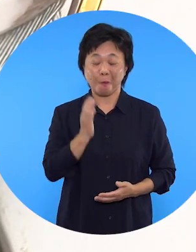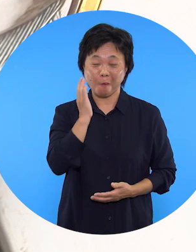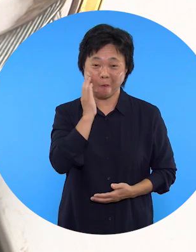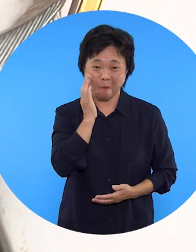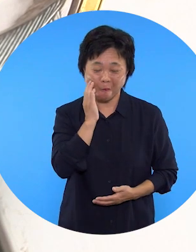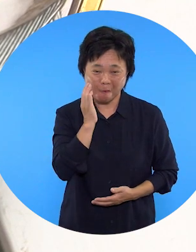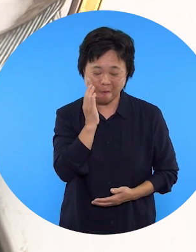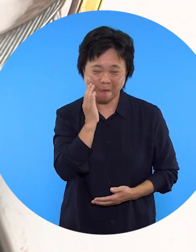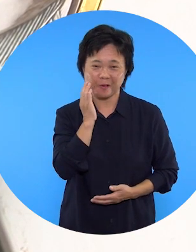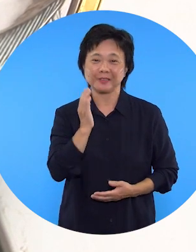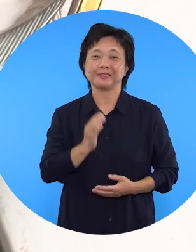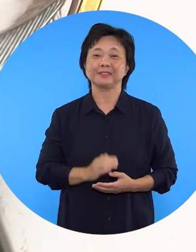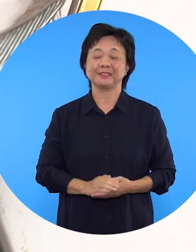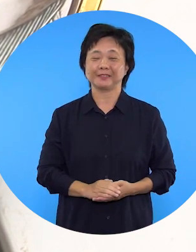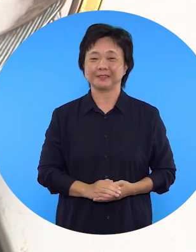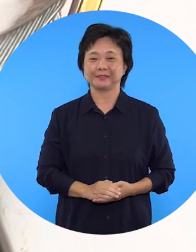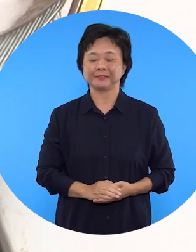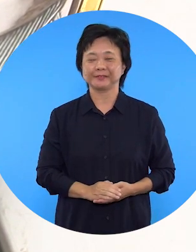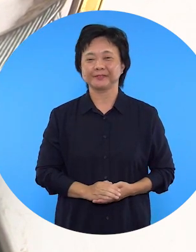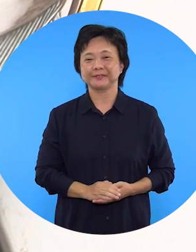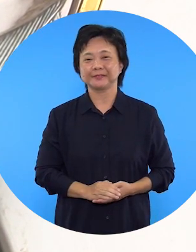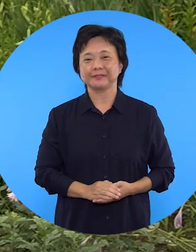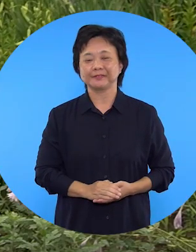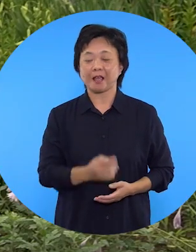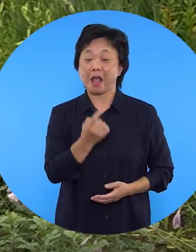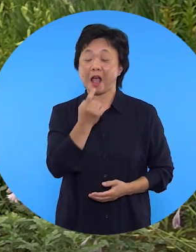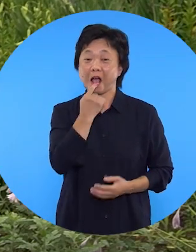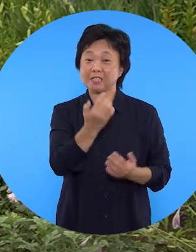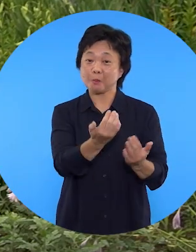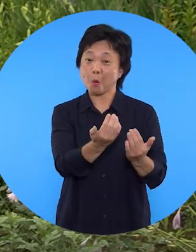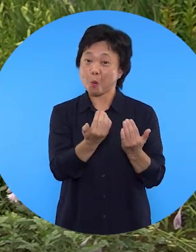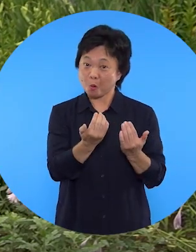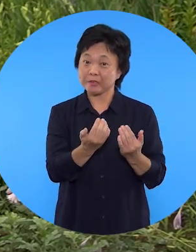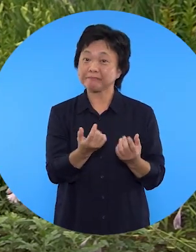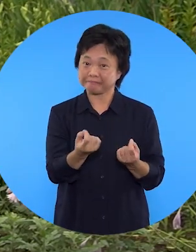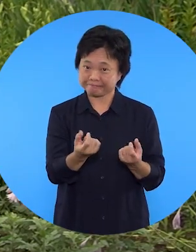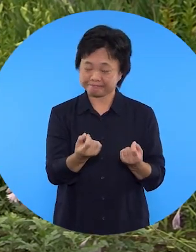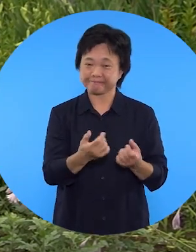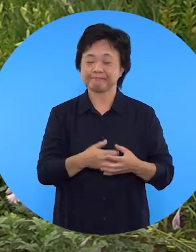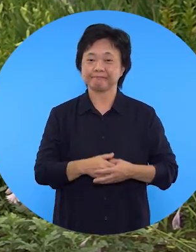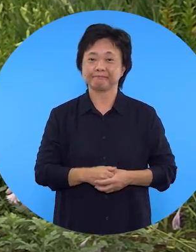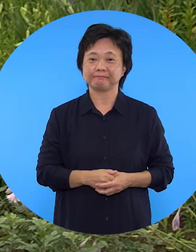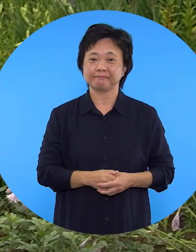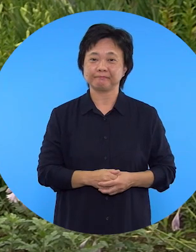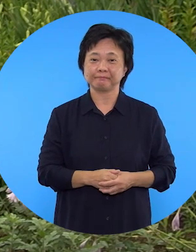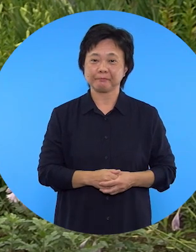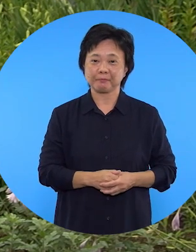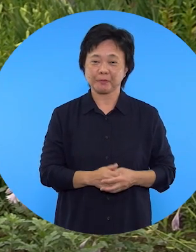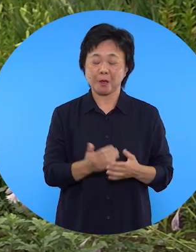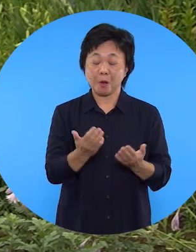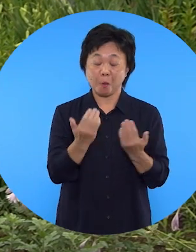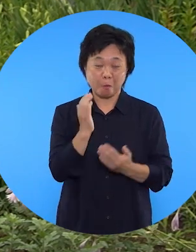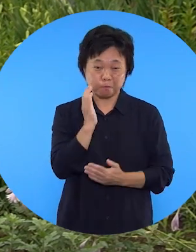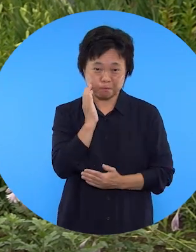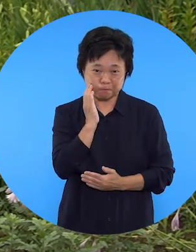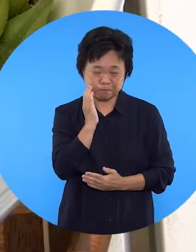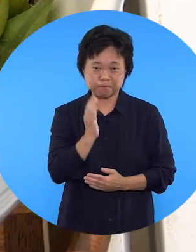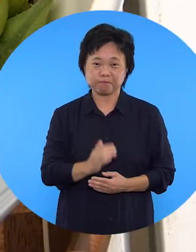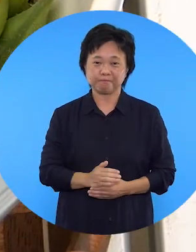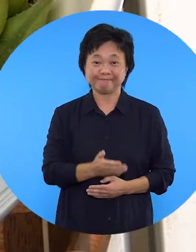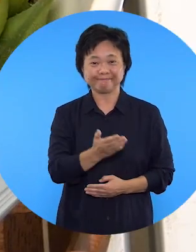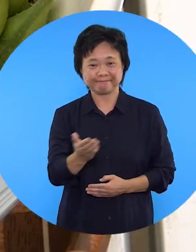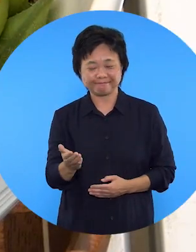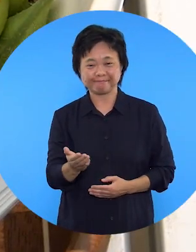ジューシーですねホワイトを買ったですただ味も濃いかなうーん hey 黒てフルーティーです